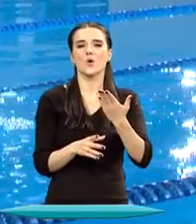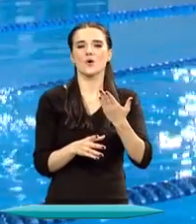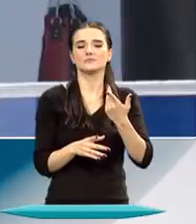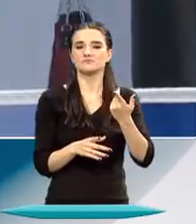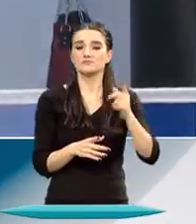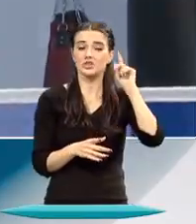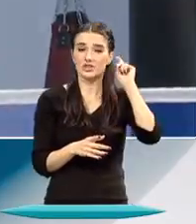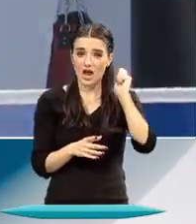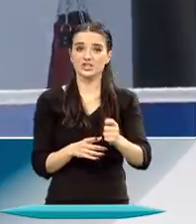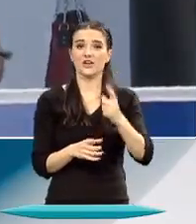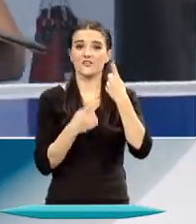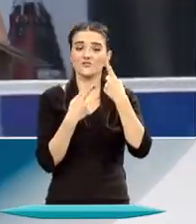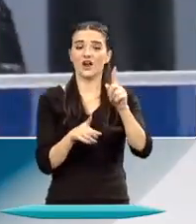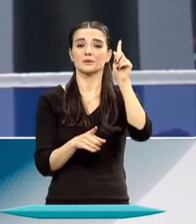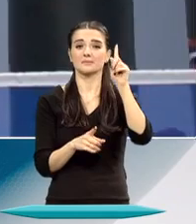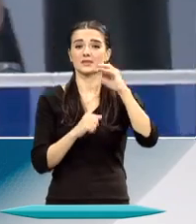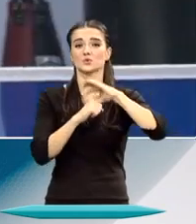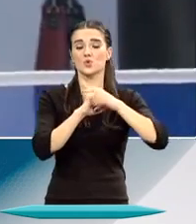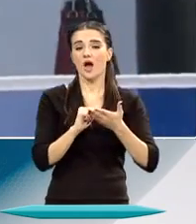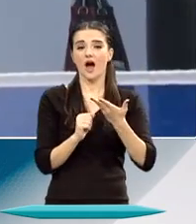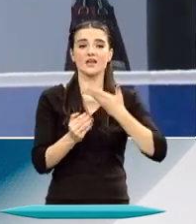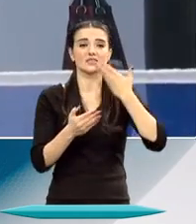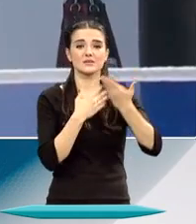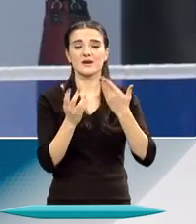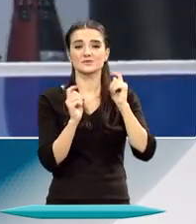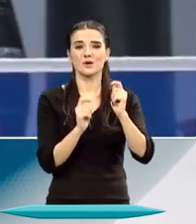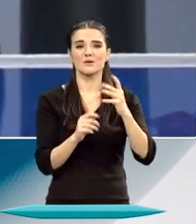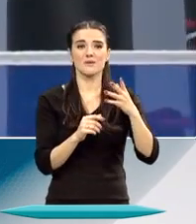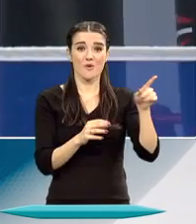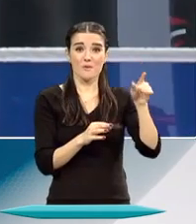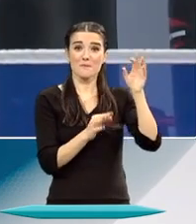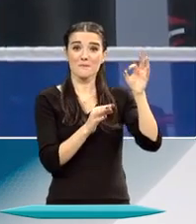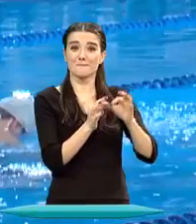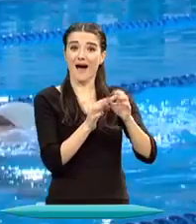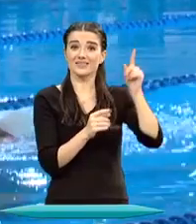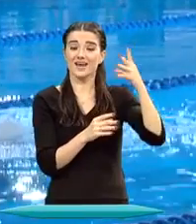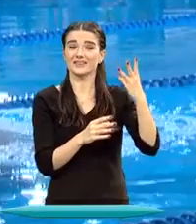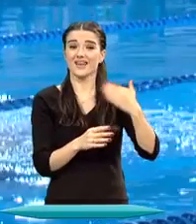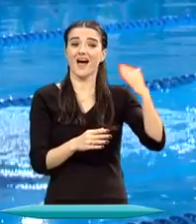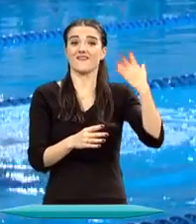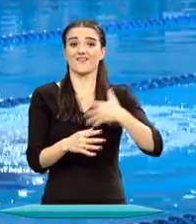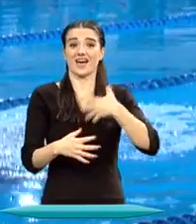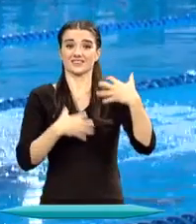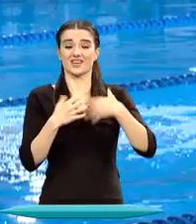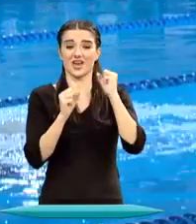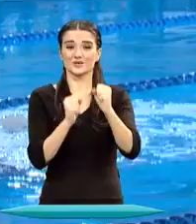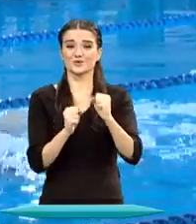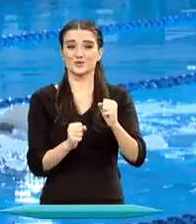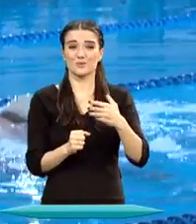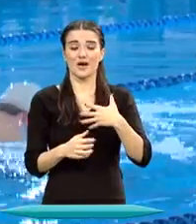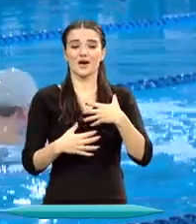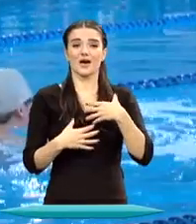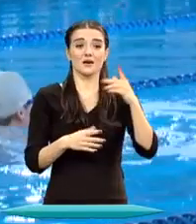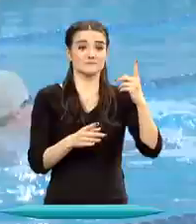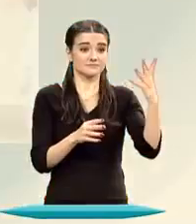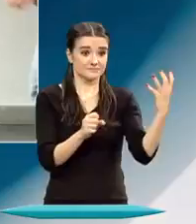Yani gerçekten farklı bir dünya. Onu anlatamıyorsunuz. Hani Baha'dan çok ben heyecanlanıyordum. Aldığı her sayıda yani bir derin bir